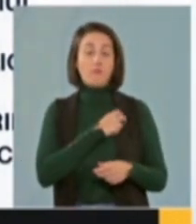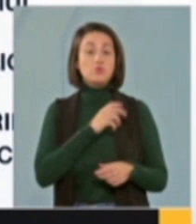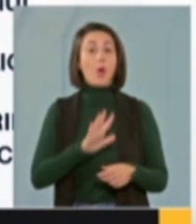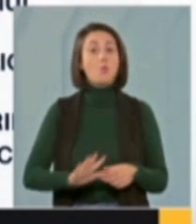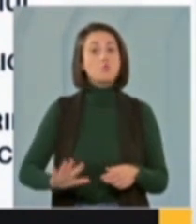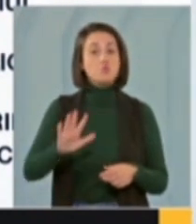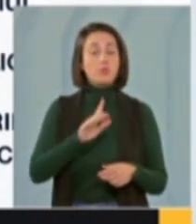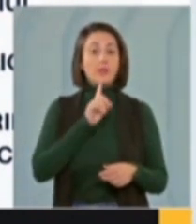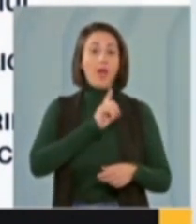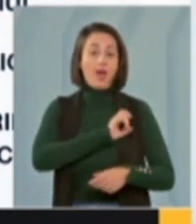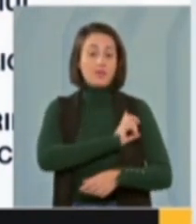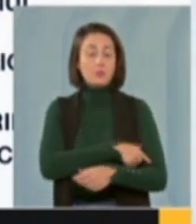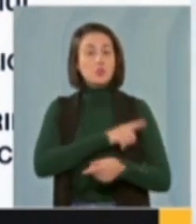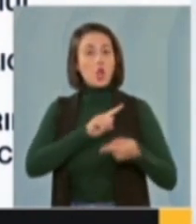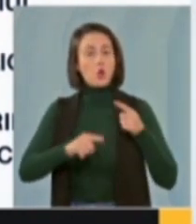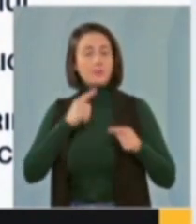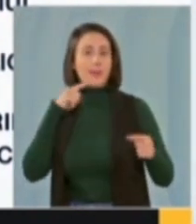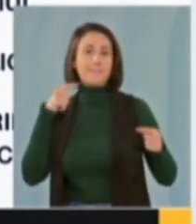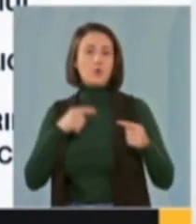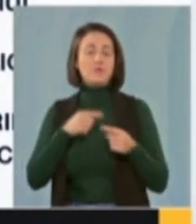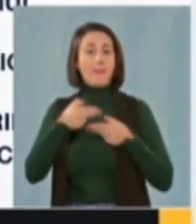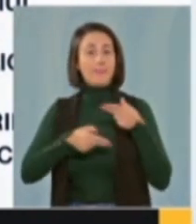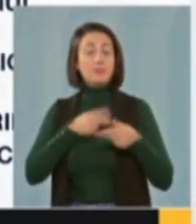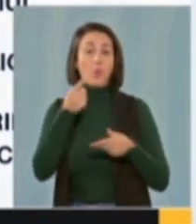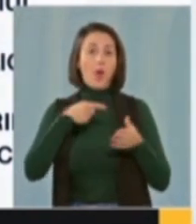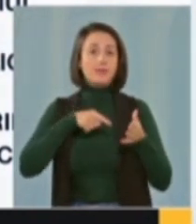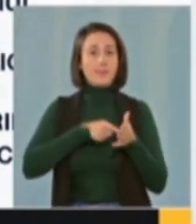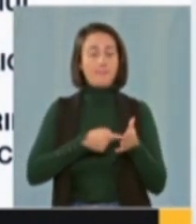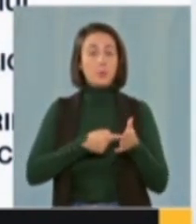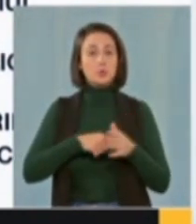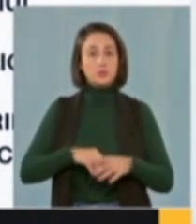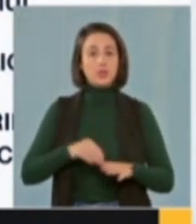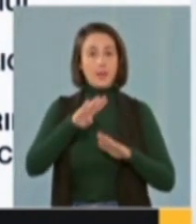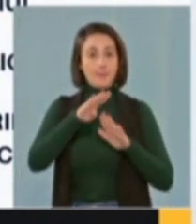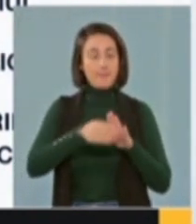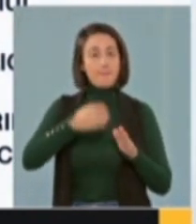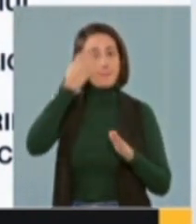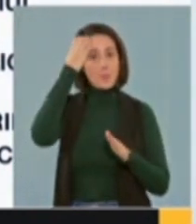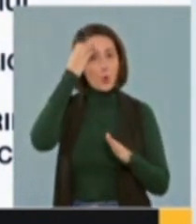cu atribuții în combaterea pandemiei este un alt punct de pe lista din programul lor de guvernare